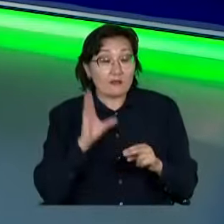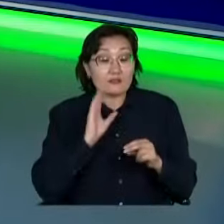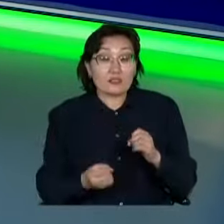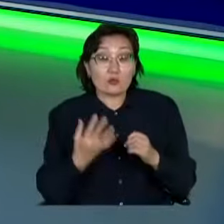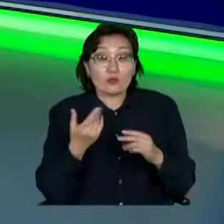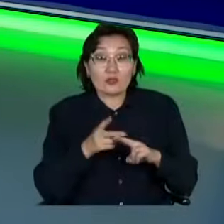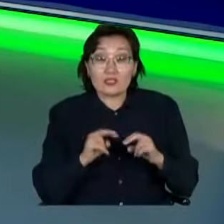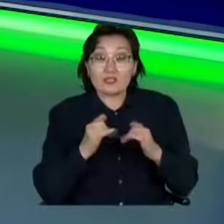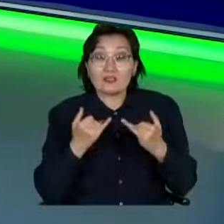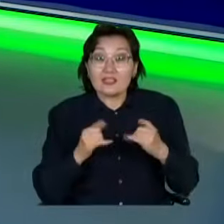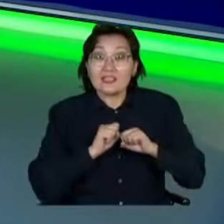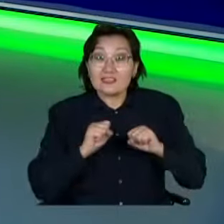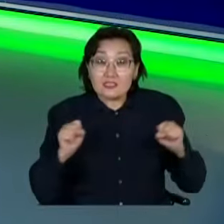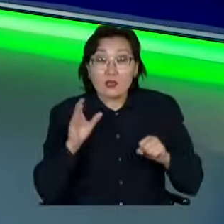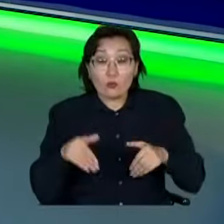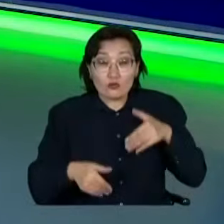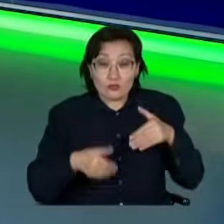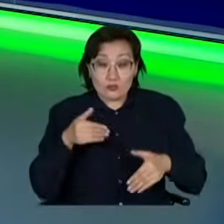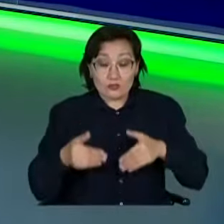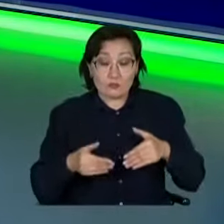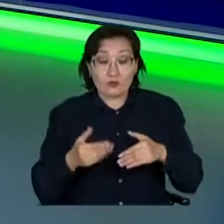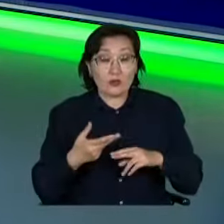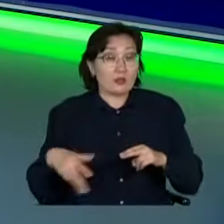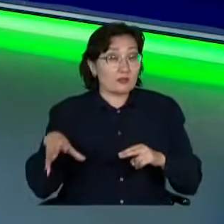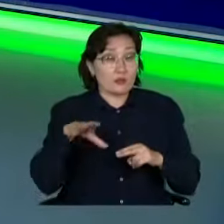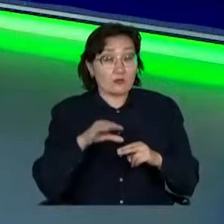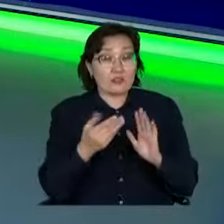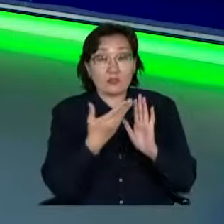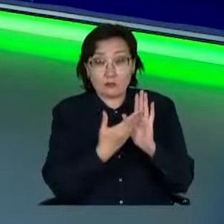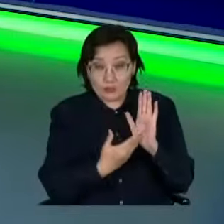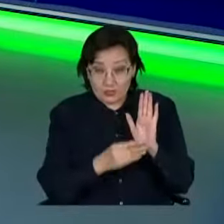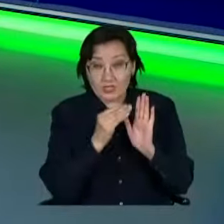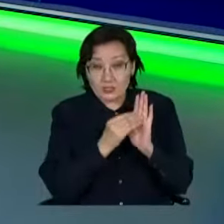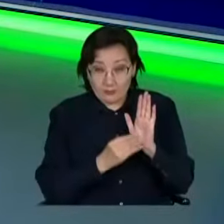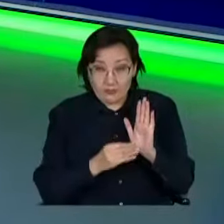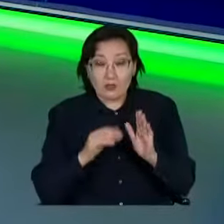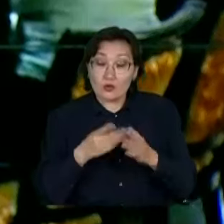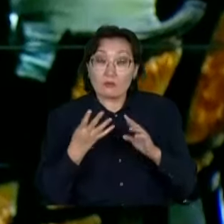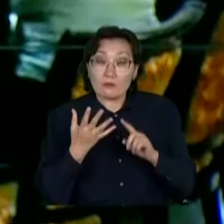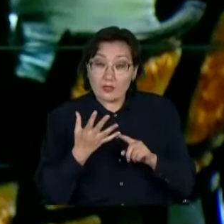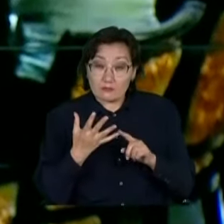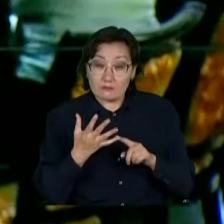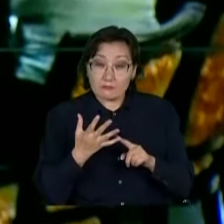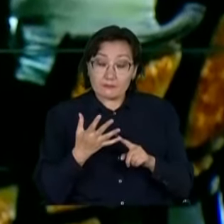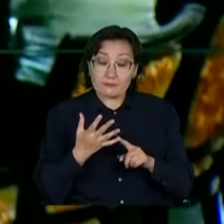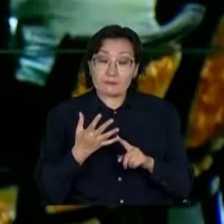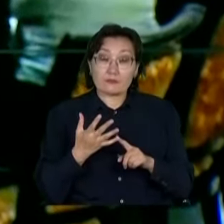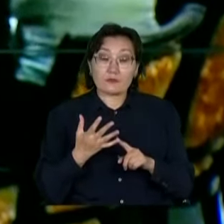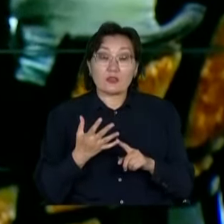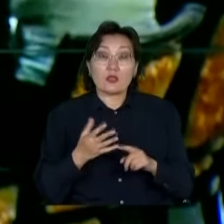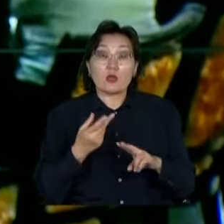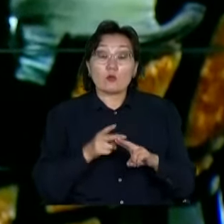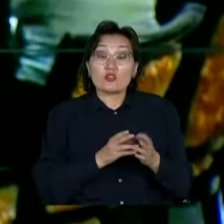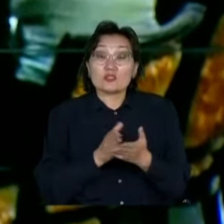в которых теперь нельзя будет купаться. Буквально вот. Это все указано в положении? Да, безусловно. Безусловно. Ну, сами правила, они разработаны